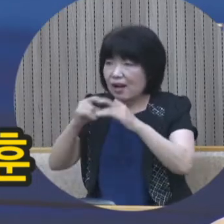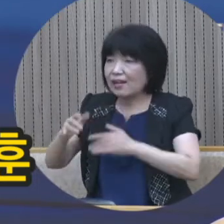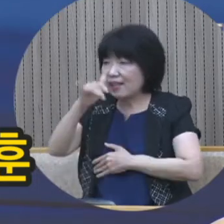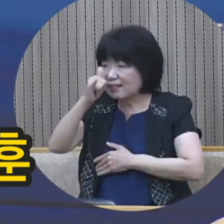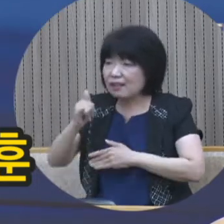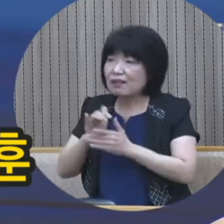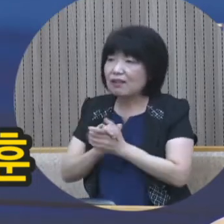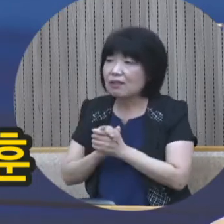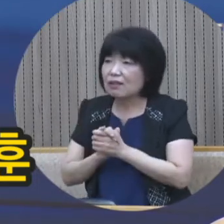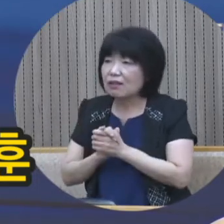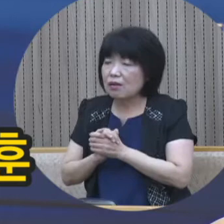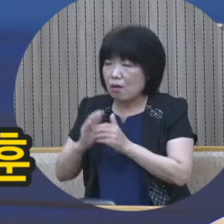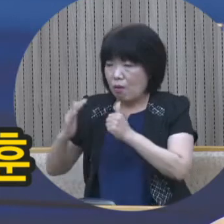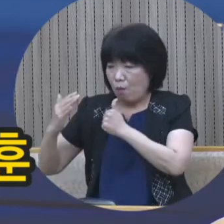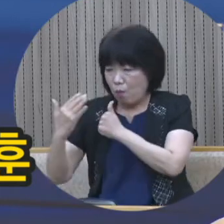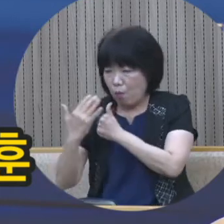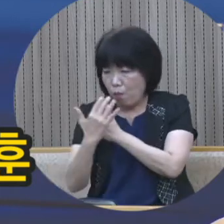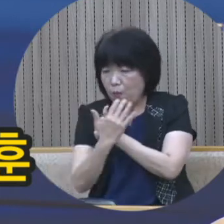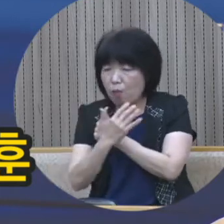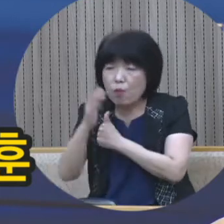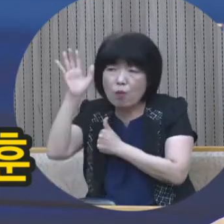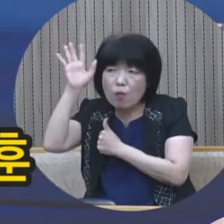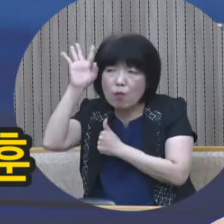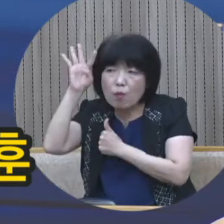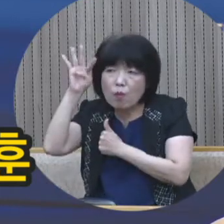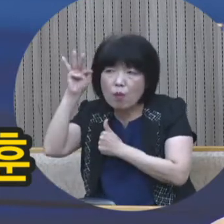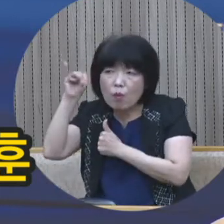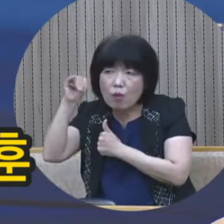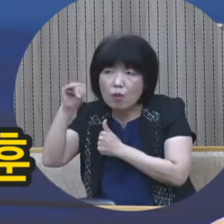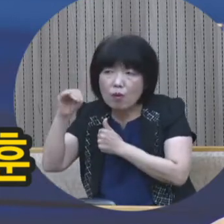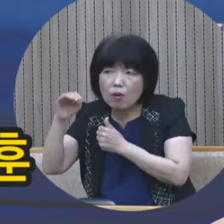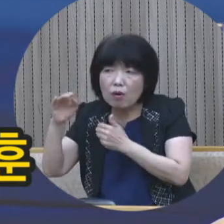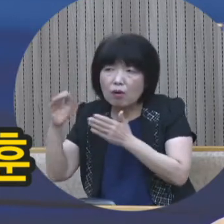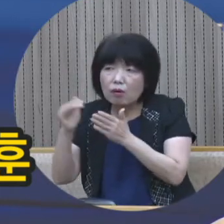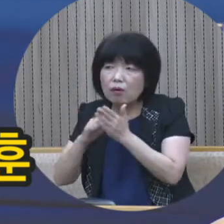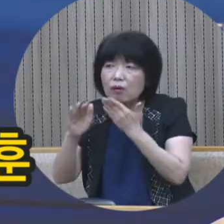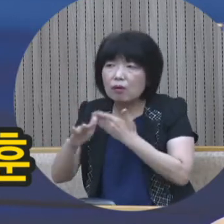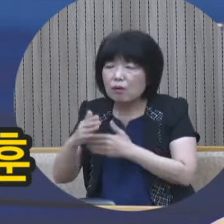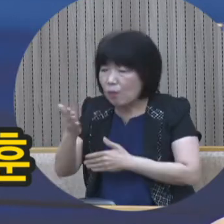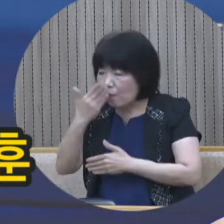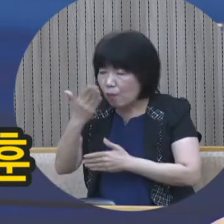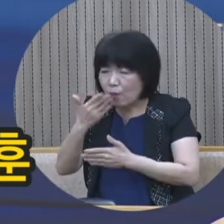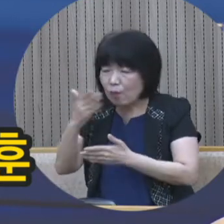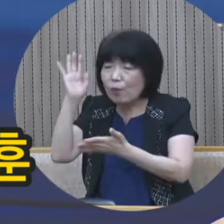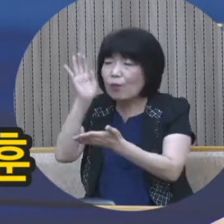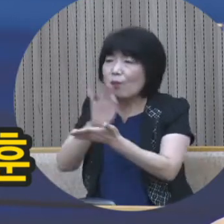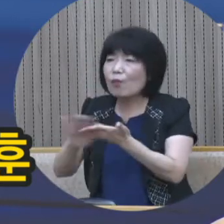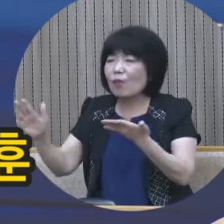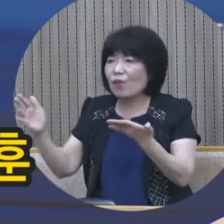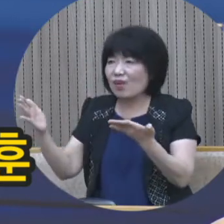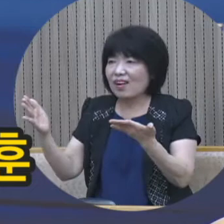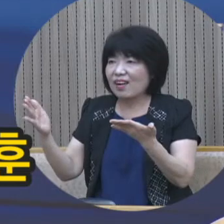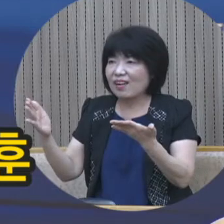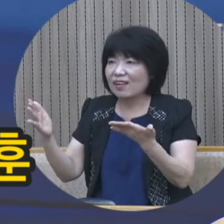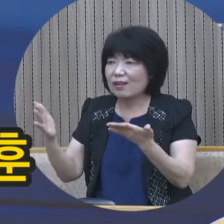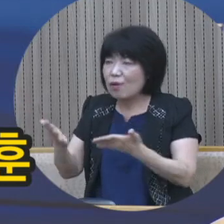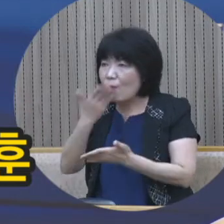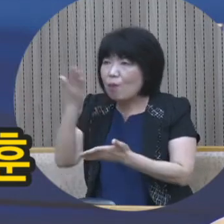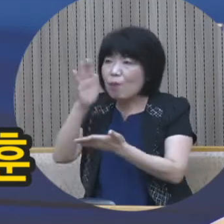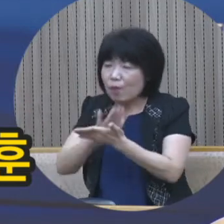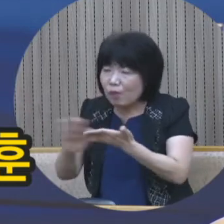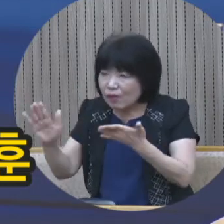사람들은 포위당한 지 몇 날이 지나고 나서 음식이 다 떨어졌어요. 먹을 것이 없어요. 먹을